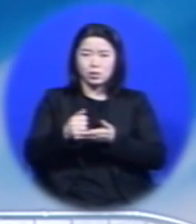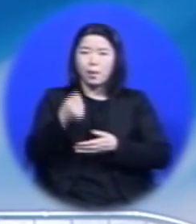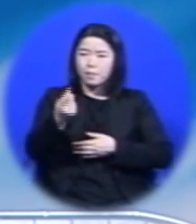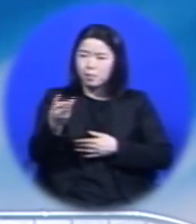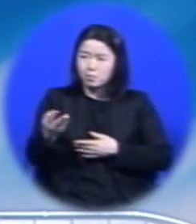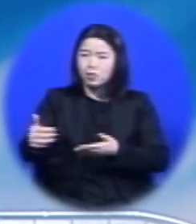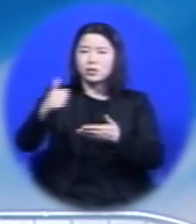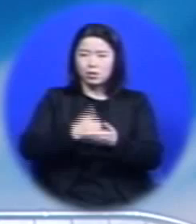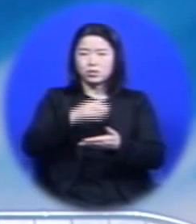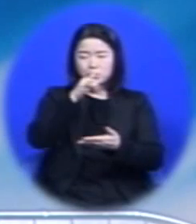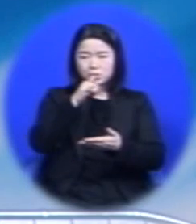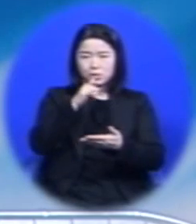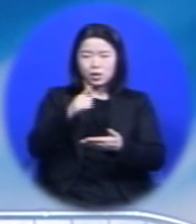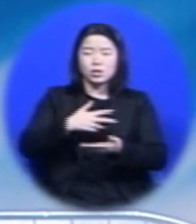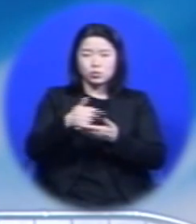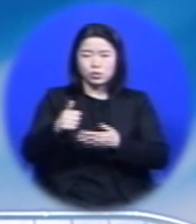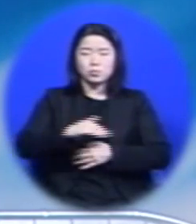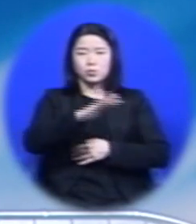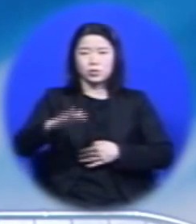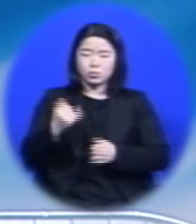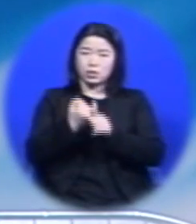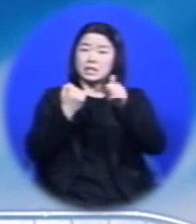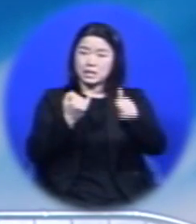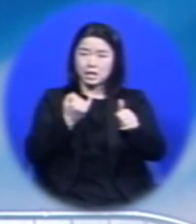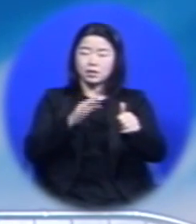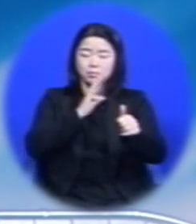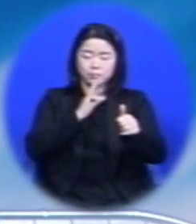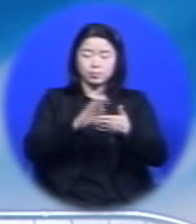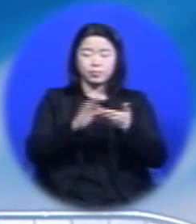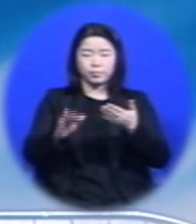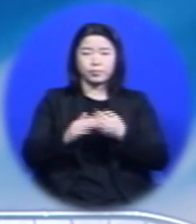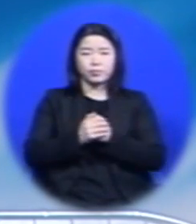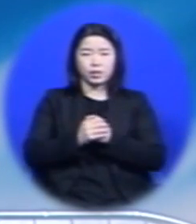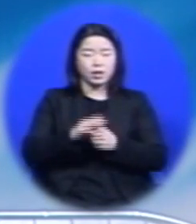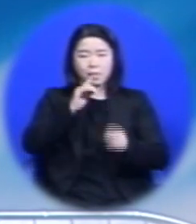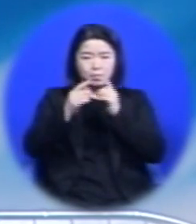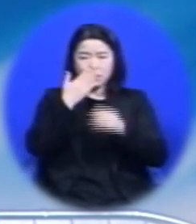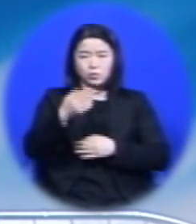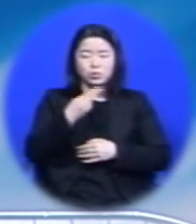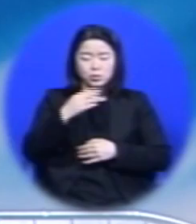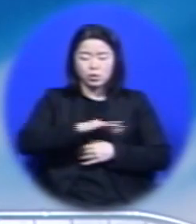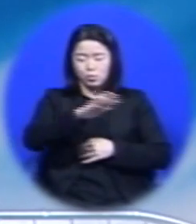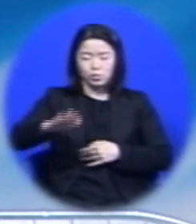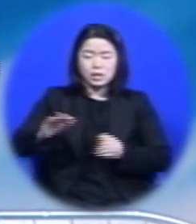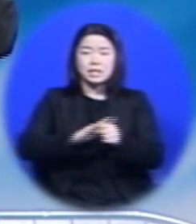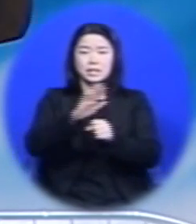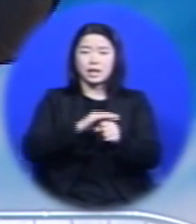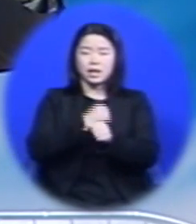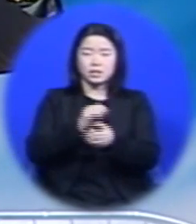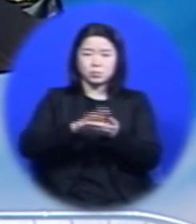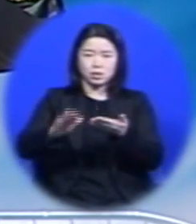영접했어요 주님은 우리의 신랑이지만 수 없이 우리를 사랑하시죠